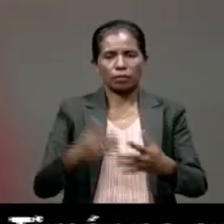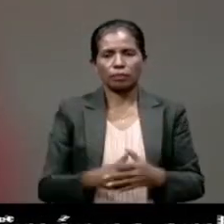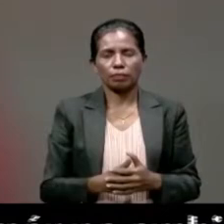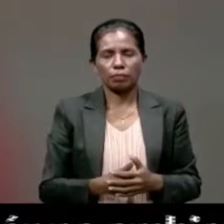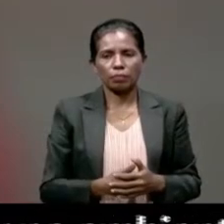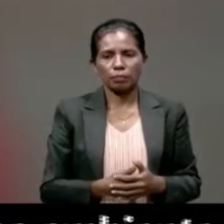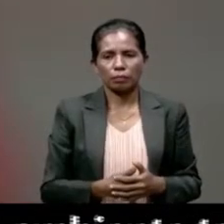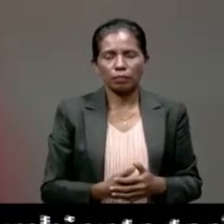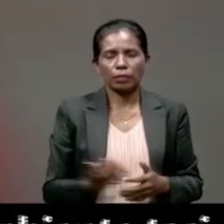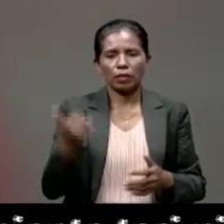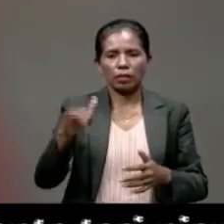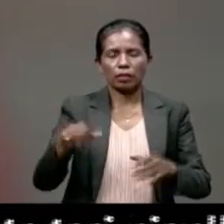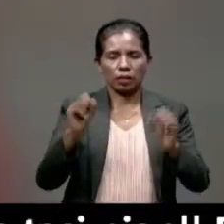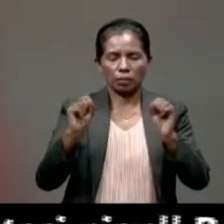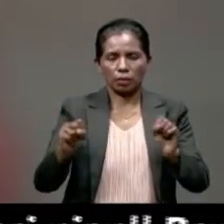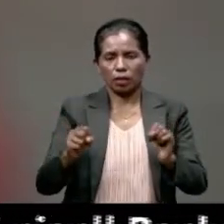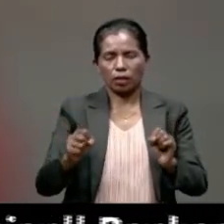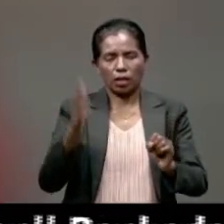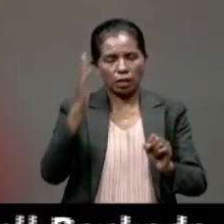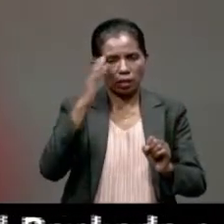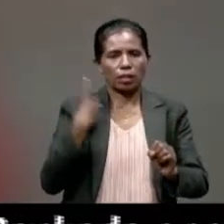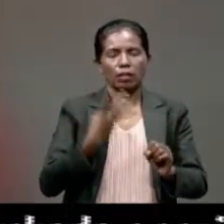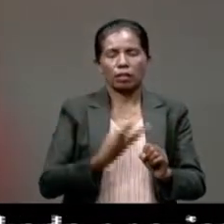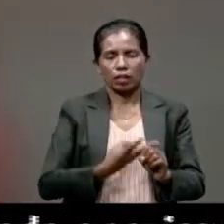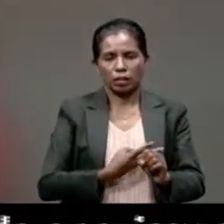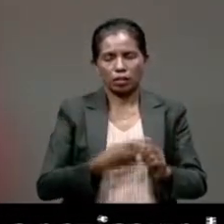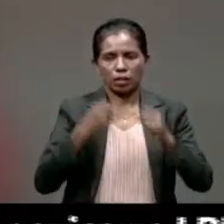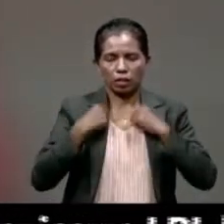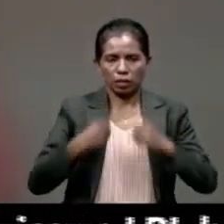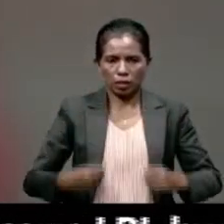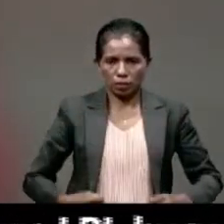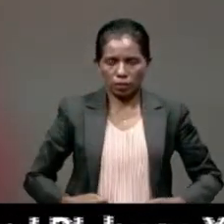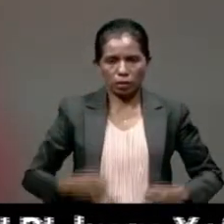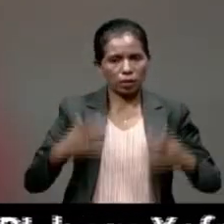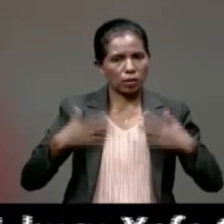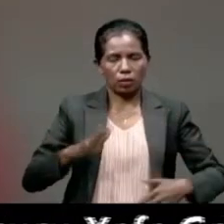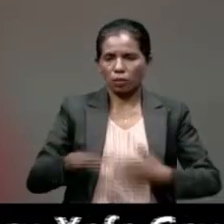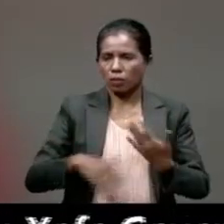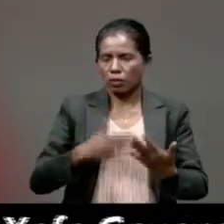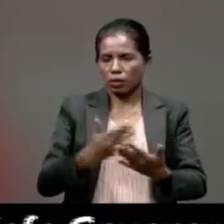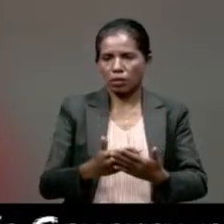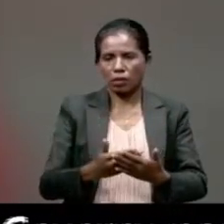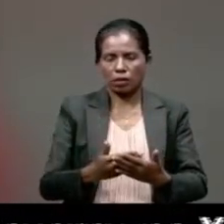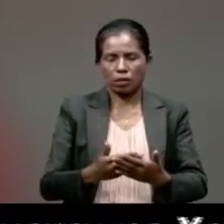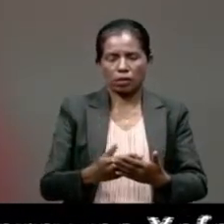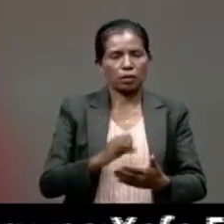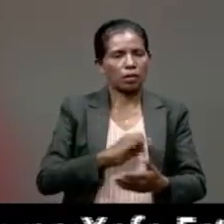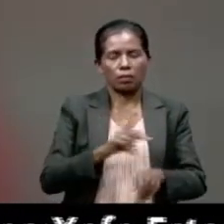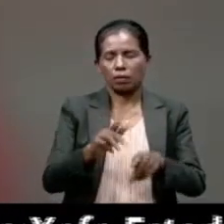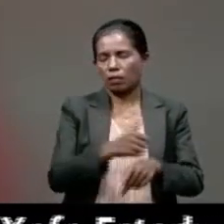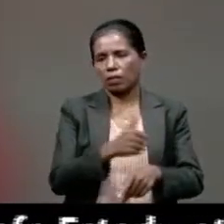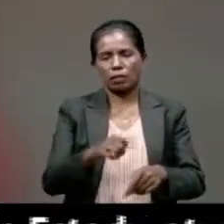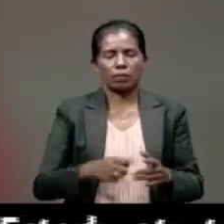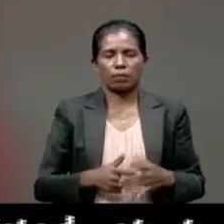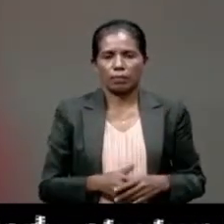Nebe sira bela kontrol aite nia Saudi sin lolong toman. Yo kondang musim kan ya.